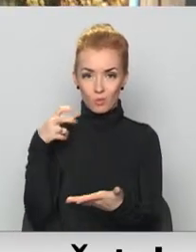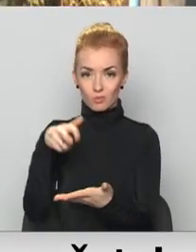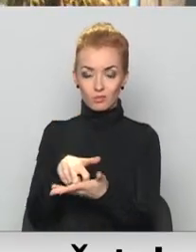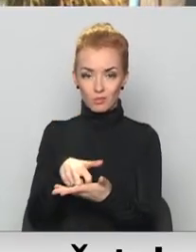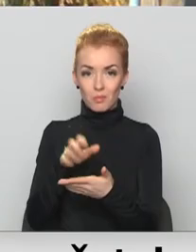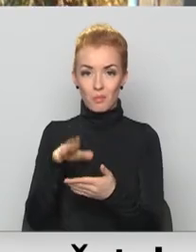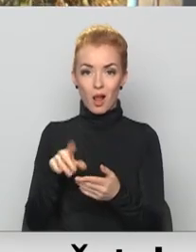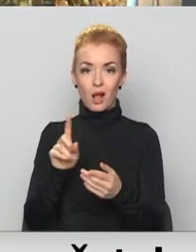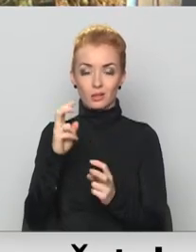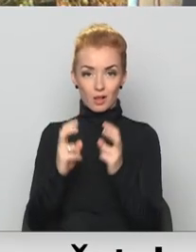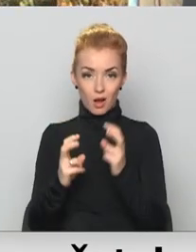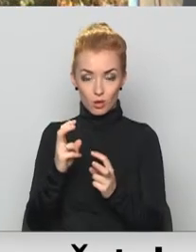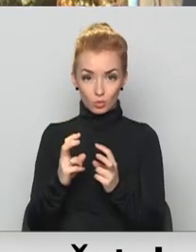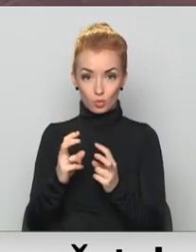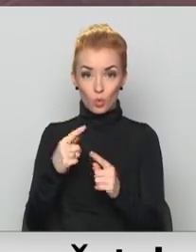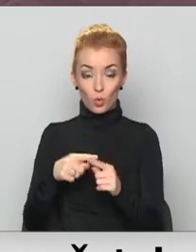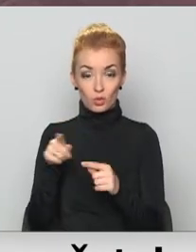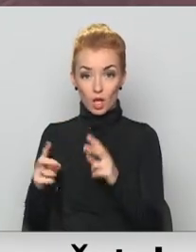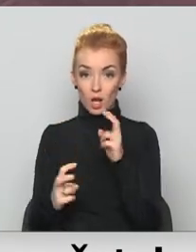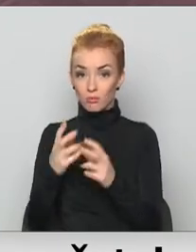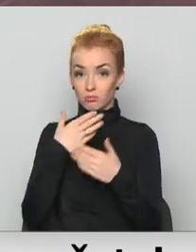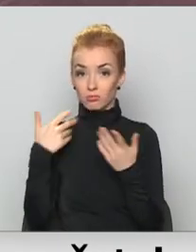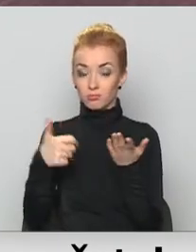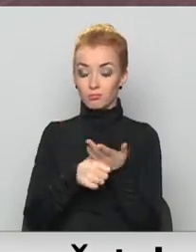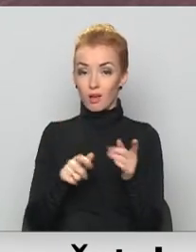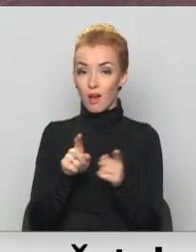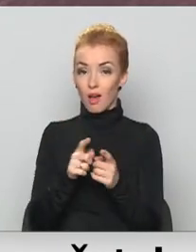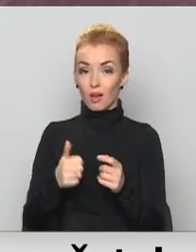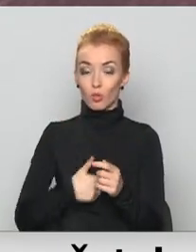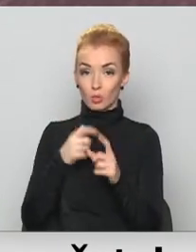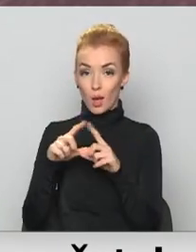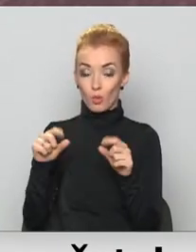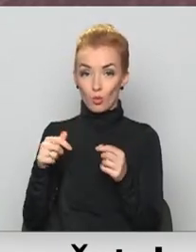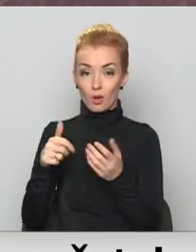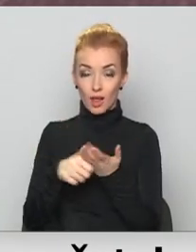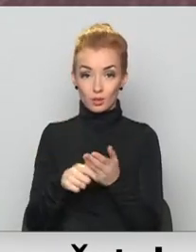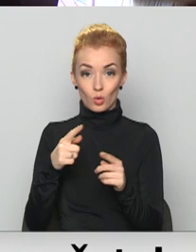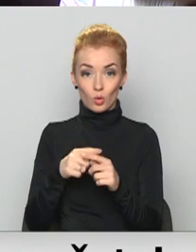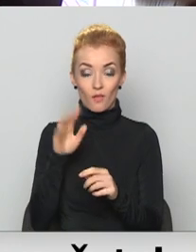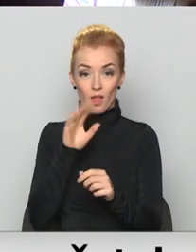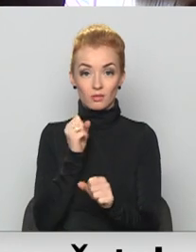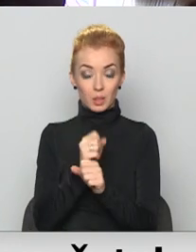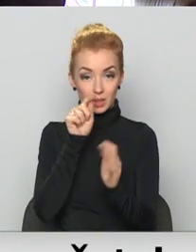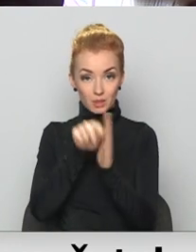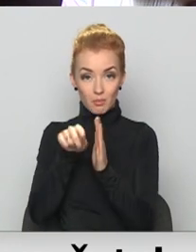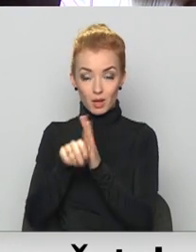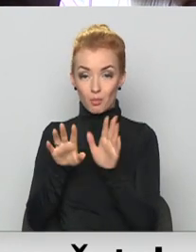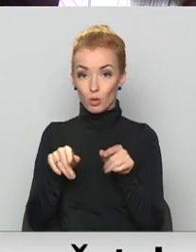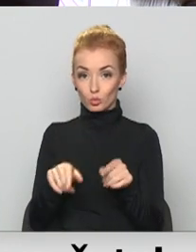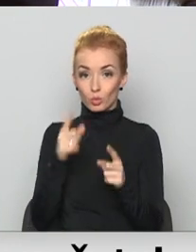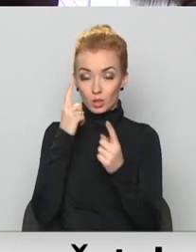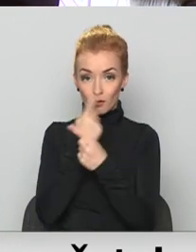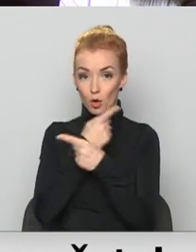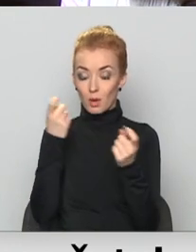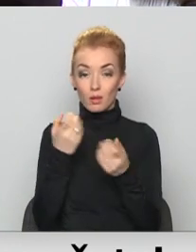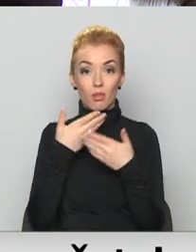par izgatavotāju. Ražotni nesot bijusi reģistrēta arī uzņēmumu reģistrā. Valsts darba inspekcijā šorīt par šo gadījumu informācijas